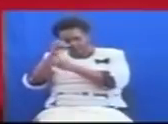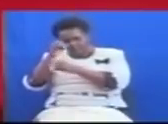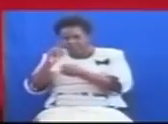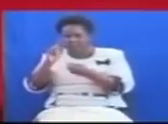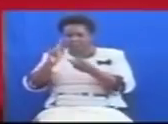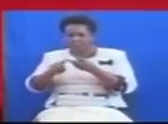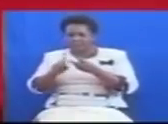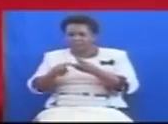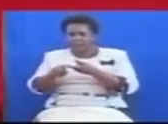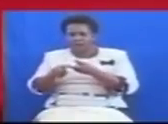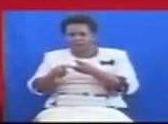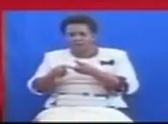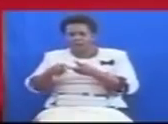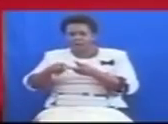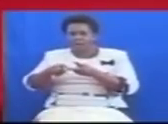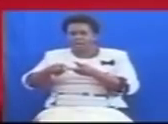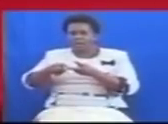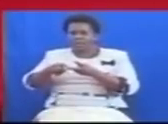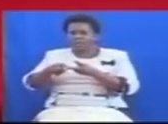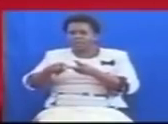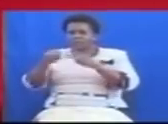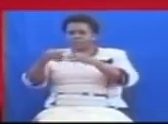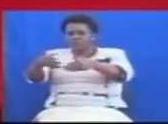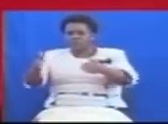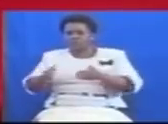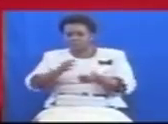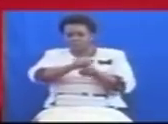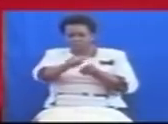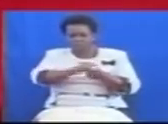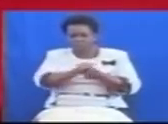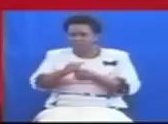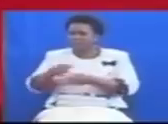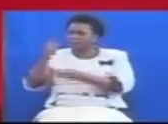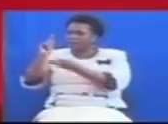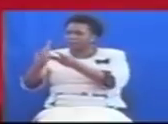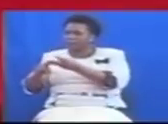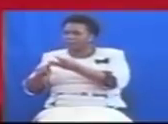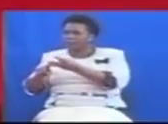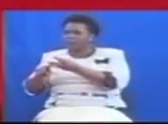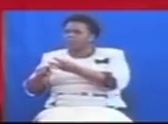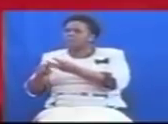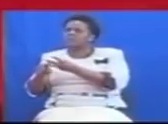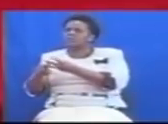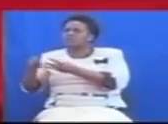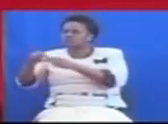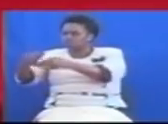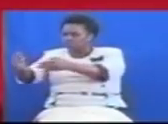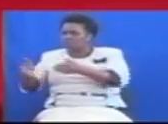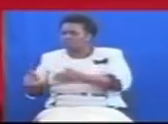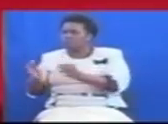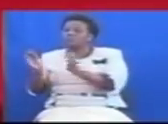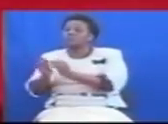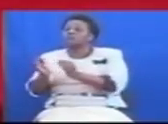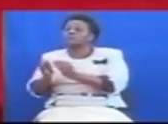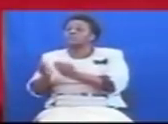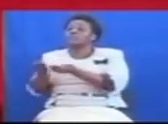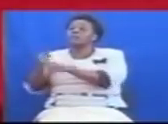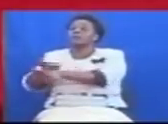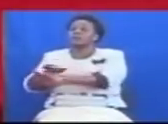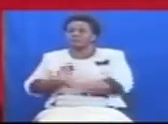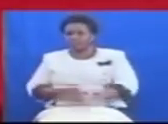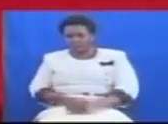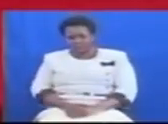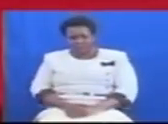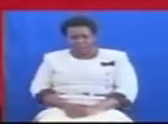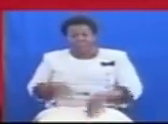maiti. Aidha, kituo hicho kimeanza kupokea vifaa vya tiba kutoka baharia kuu ya dawa, yani MSD. Kwa upande kituo cha